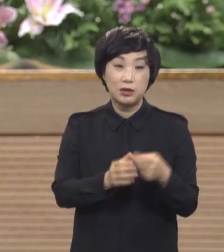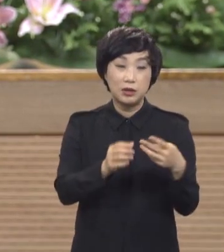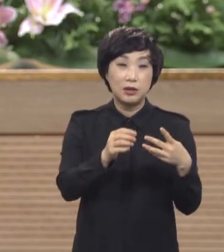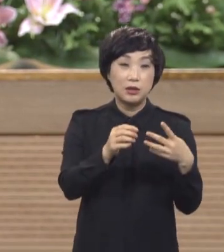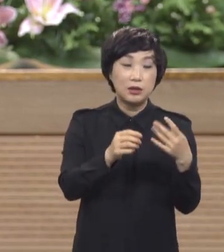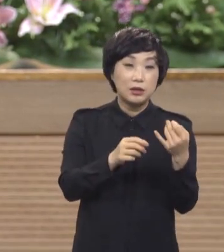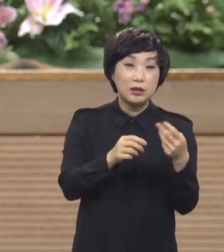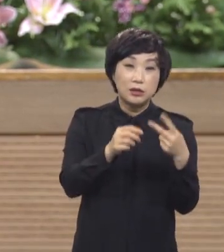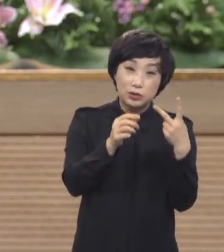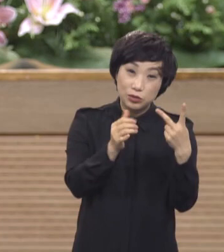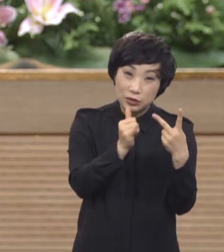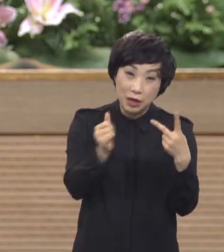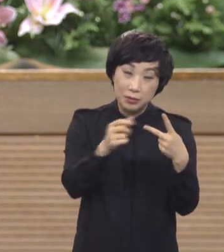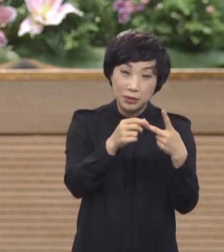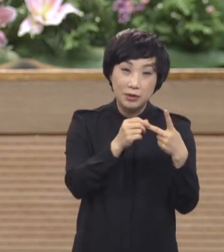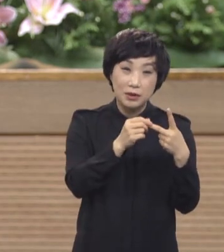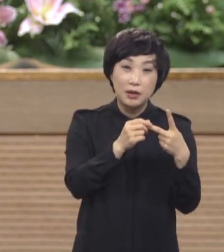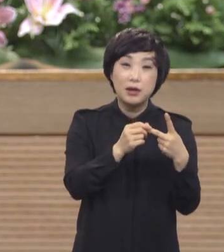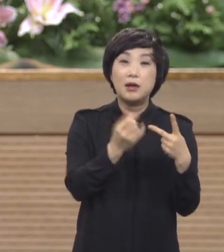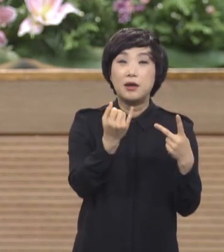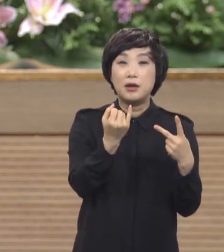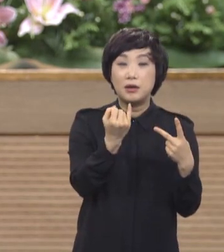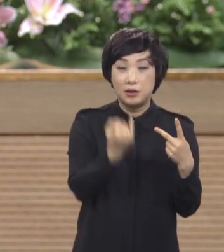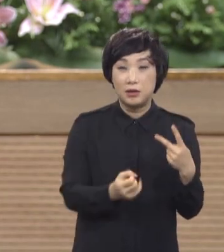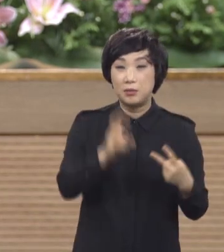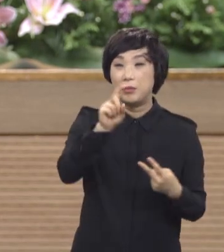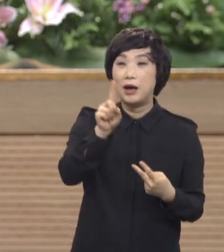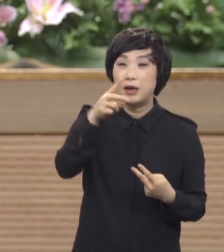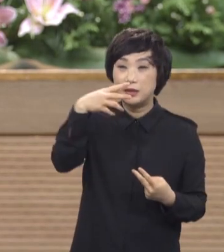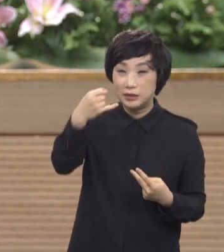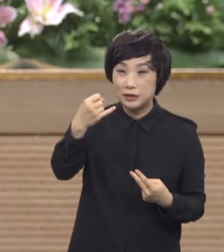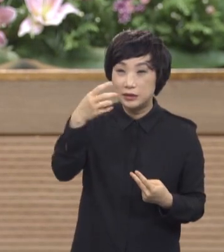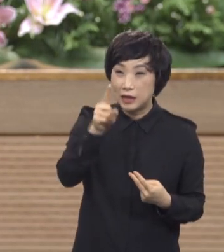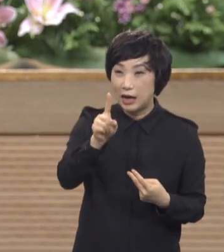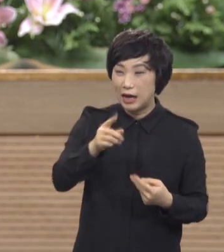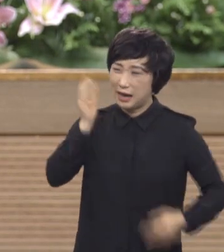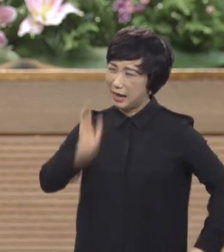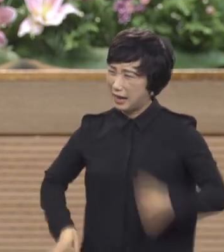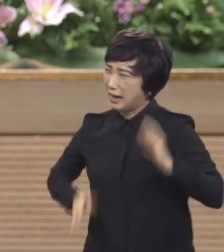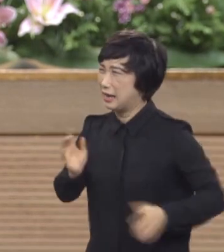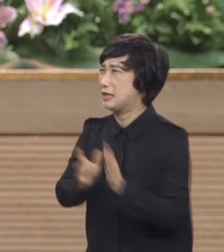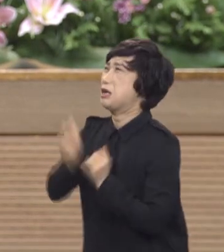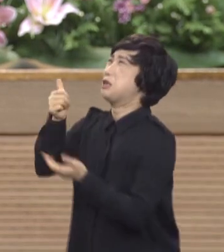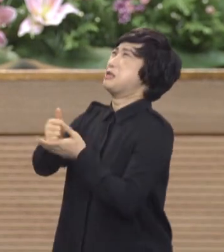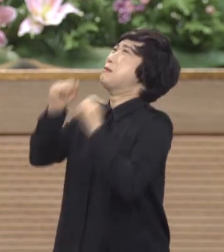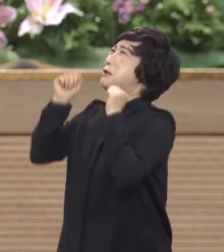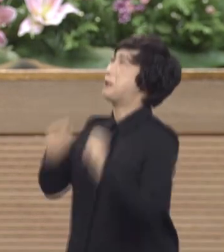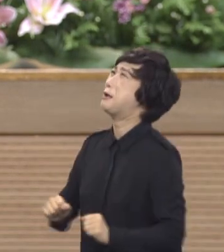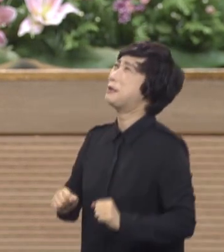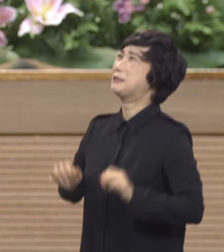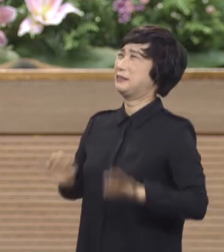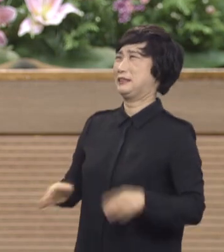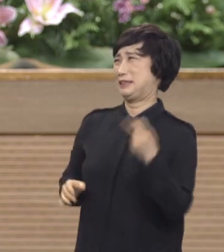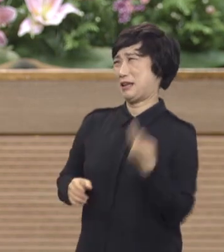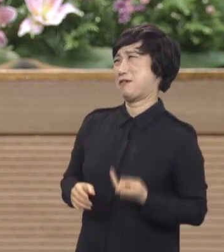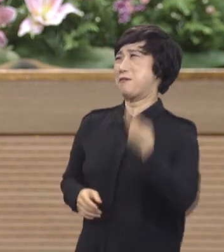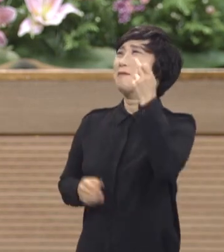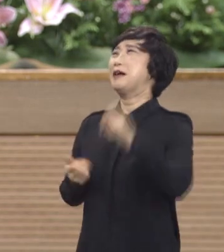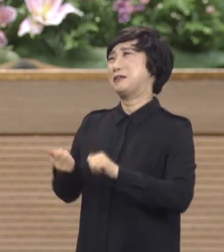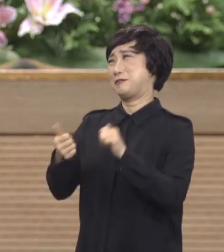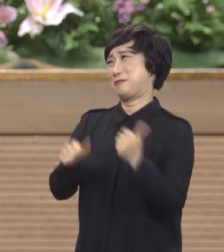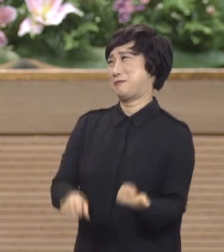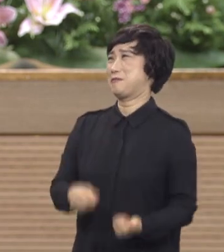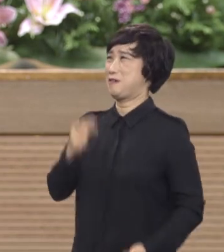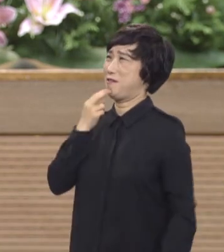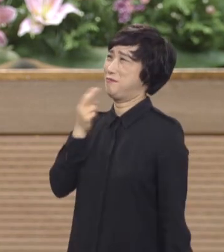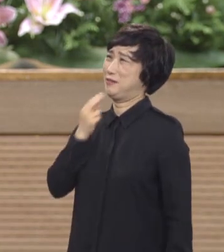뛰어나오더니 예수님 예수님이 계셨더라면요 우리 오라버니가